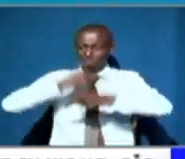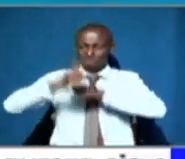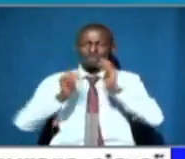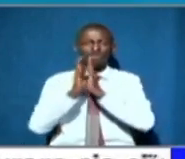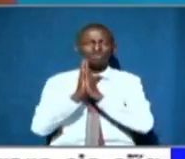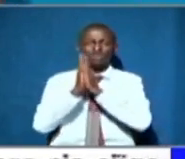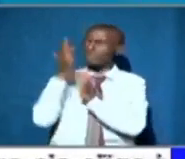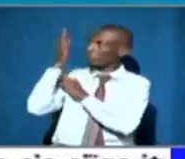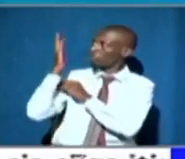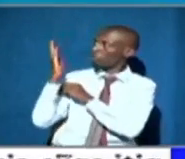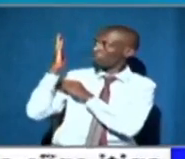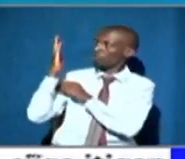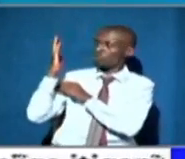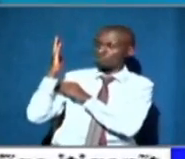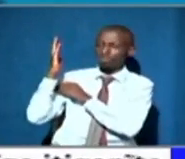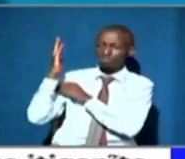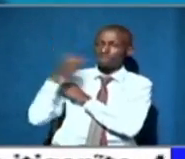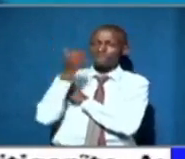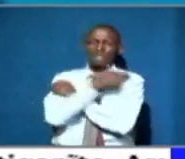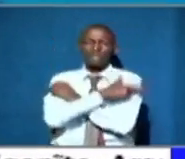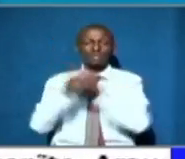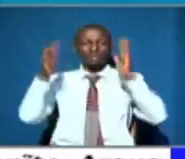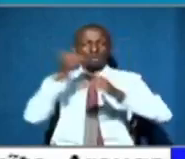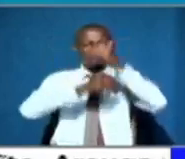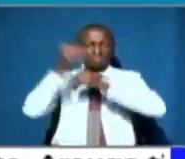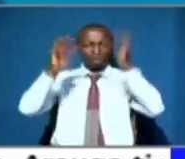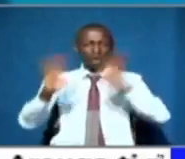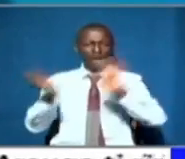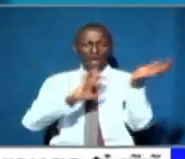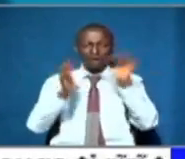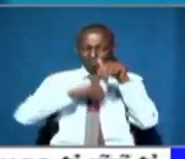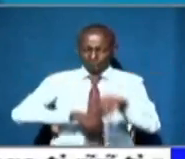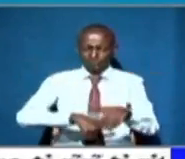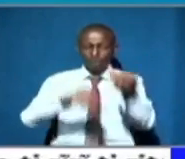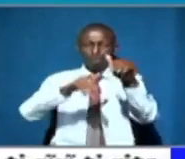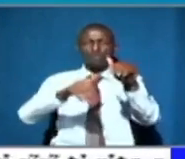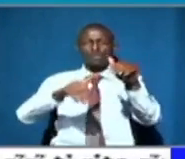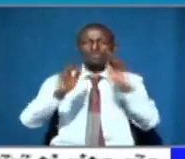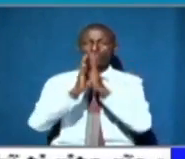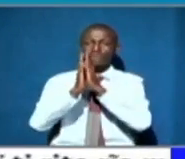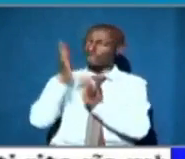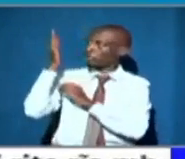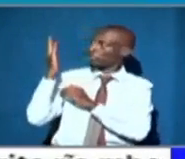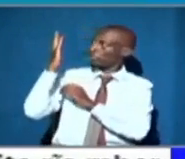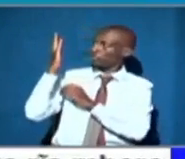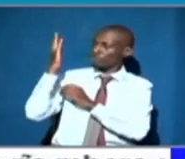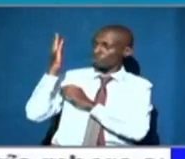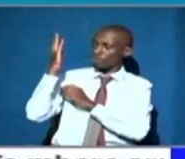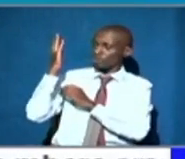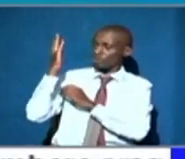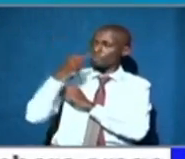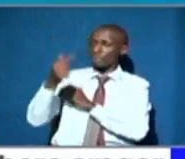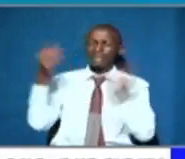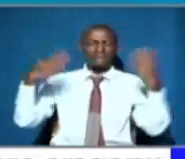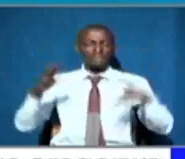gai na tunyitere marea madagitari ataramu matwirite tunyitane namo na tumuhoye gai ikio ni rio rinene ngiera